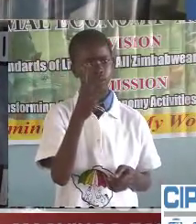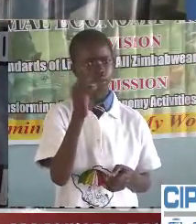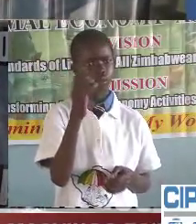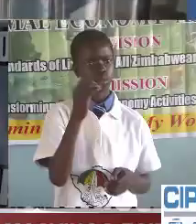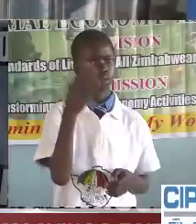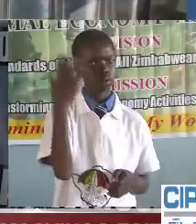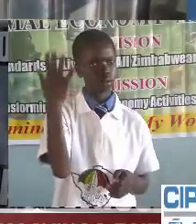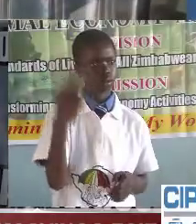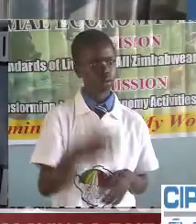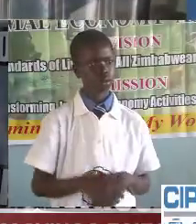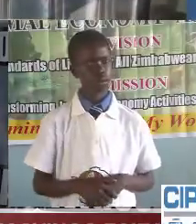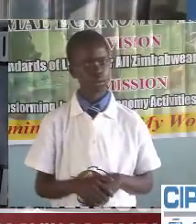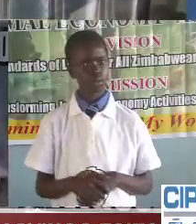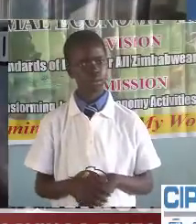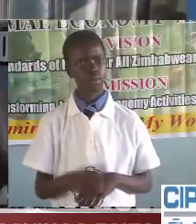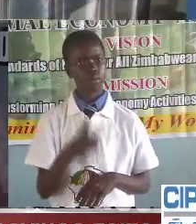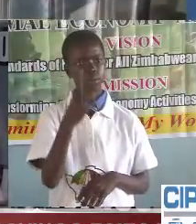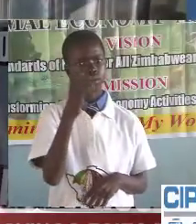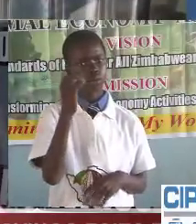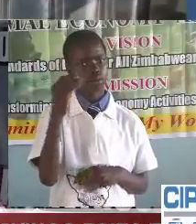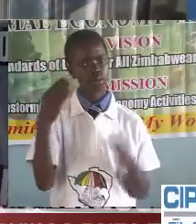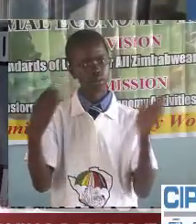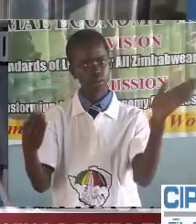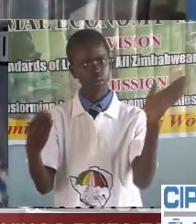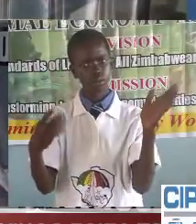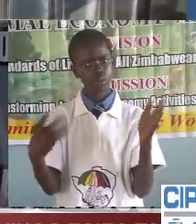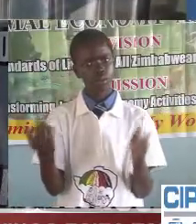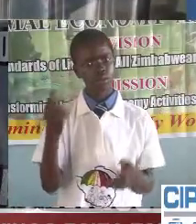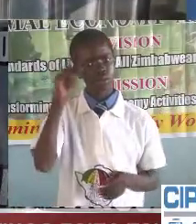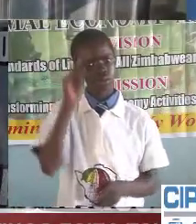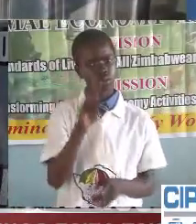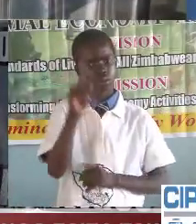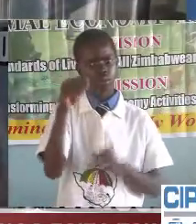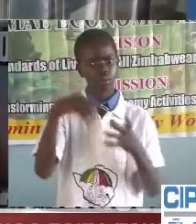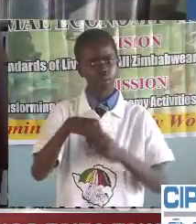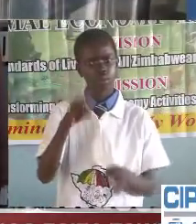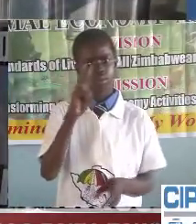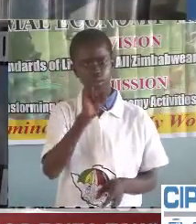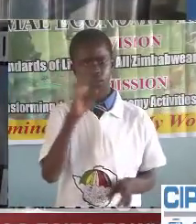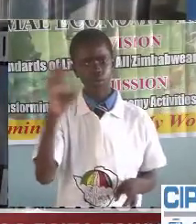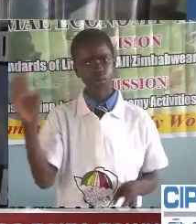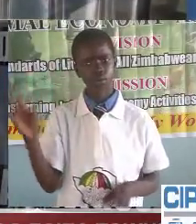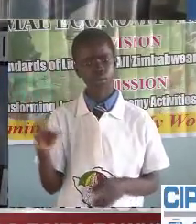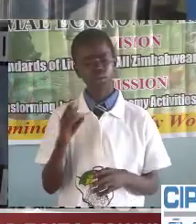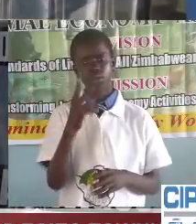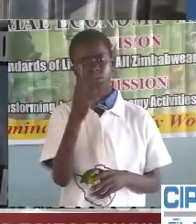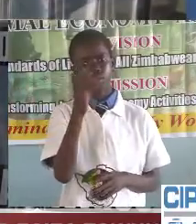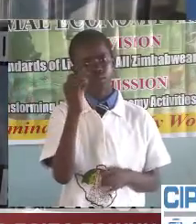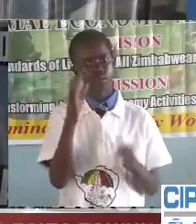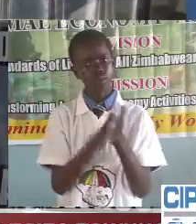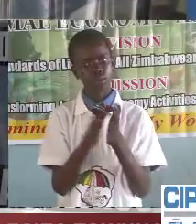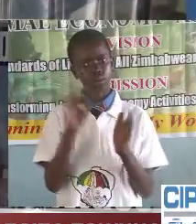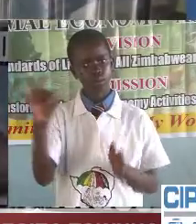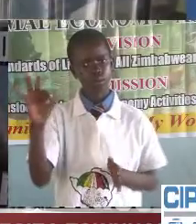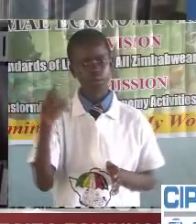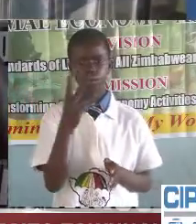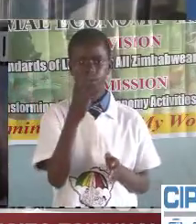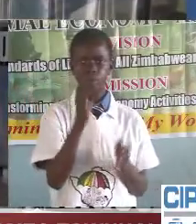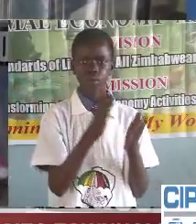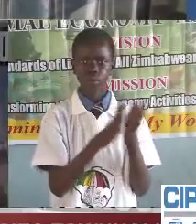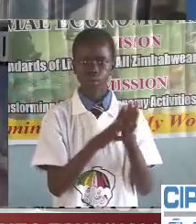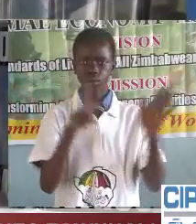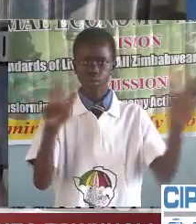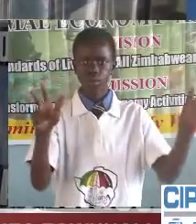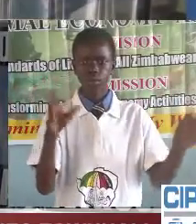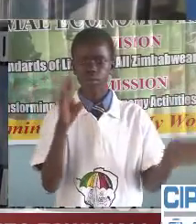to 2009 political party representation ndo yavako kukanzo. 2013 to 2018